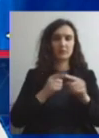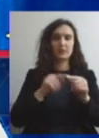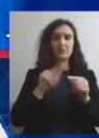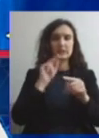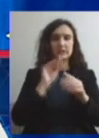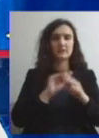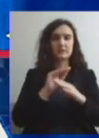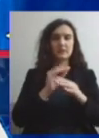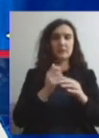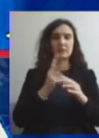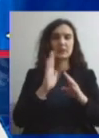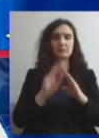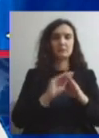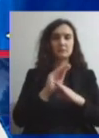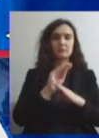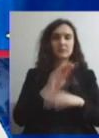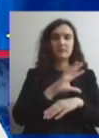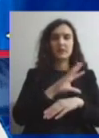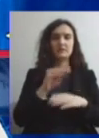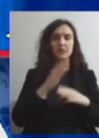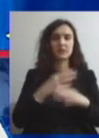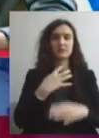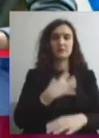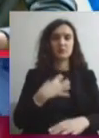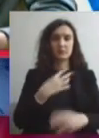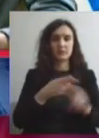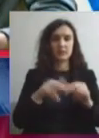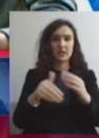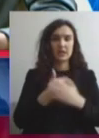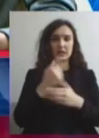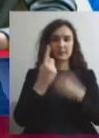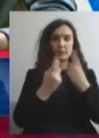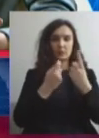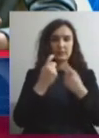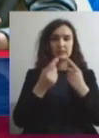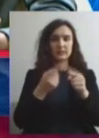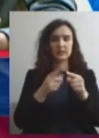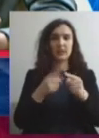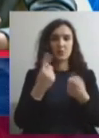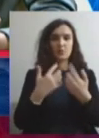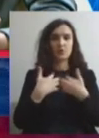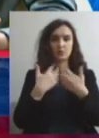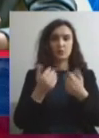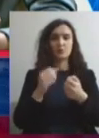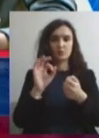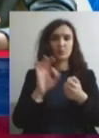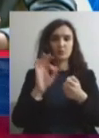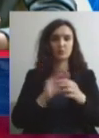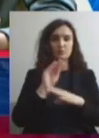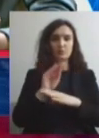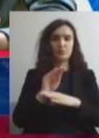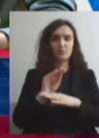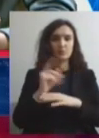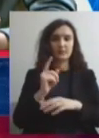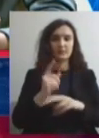ის გაიზრდება და ყველასთვის არის ეს მნიშვნელოვანი. ეს არის ახალი ინფორმაცია, ანუ გამოჯანმრთელებულთა სტატისტიკა გაიზარდა და აი პირველი ახალი ინფორმაცია. ეს